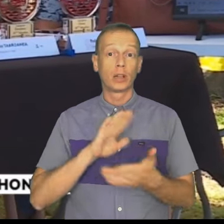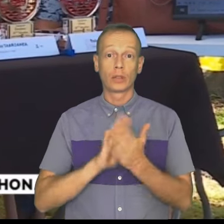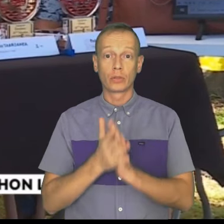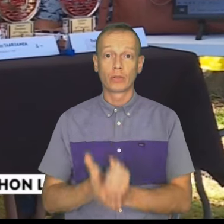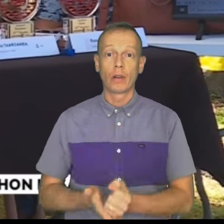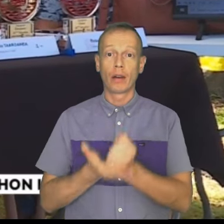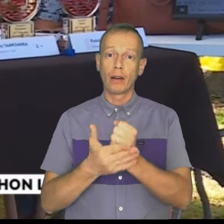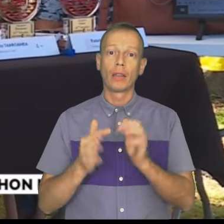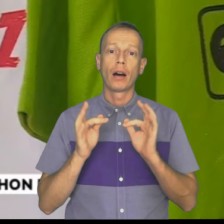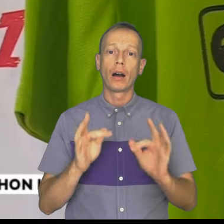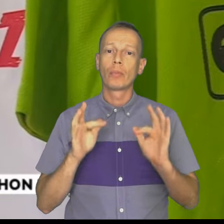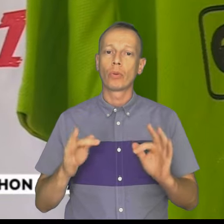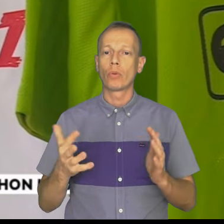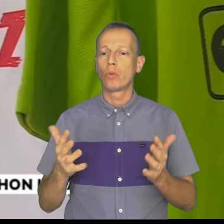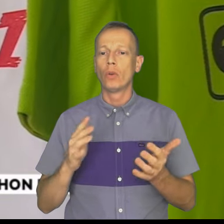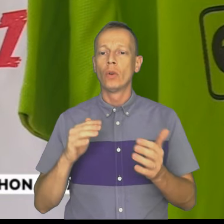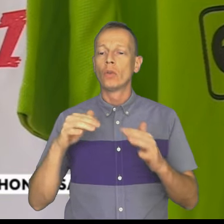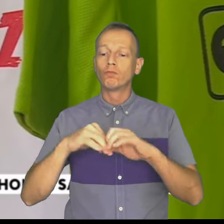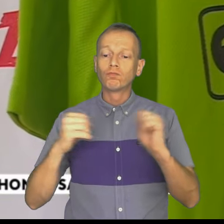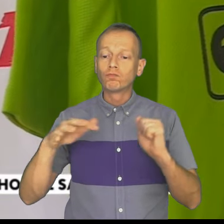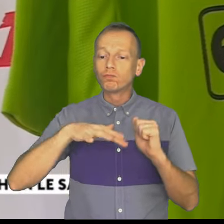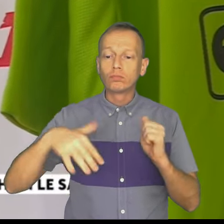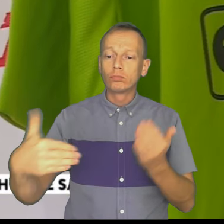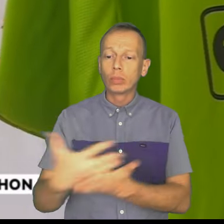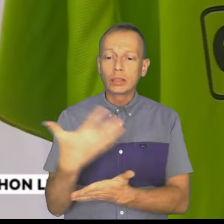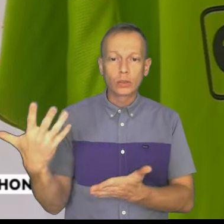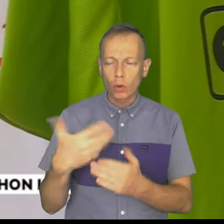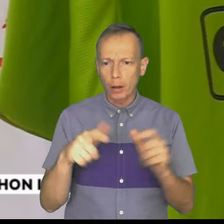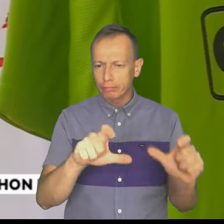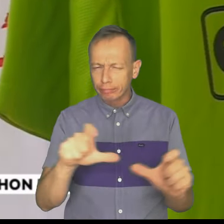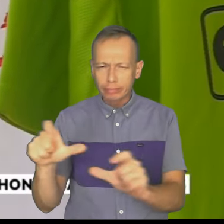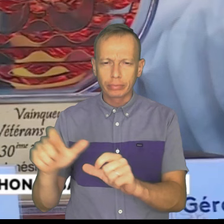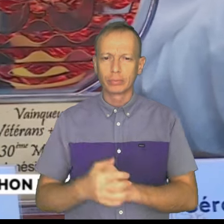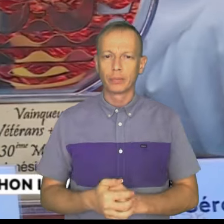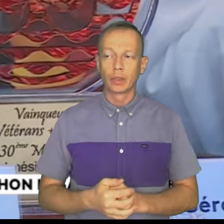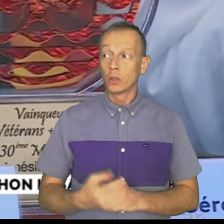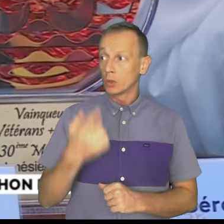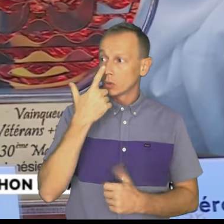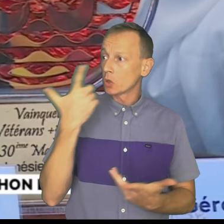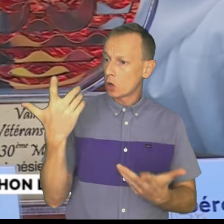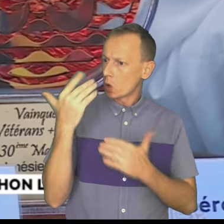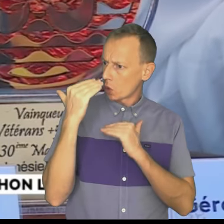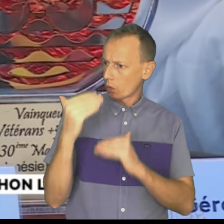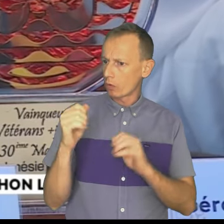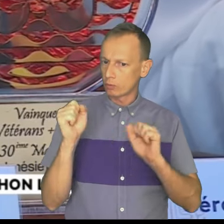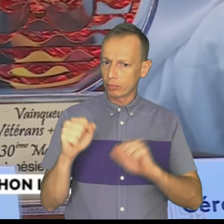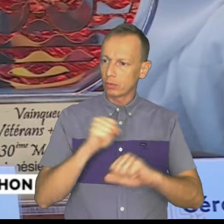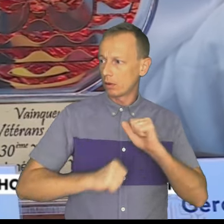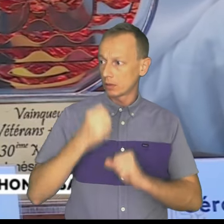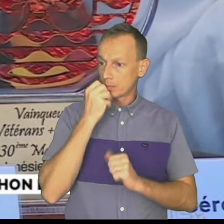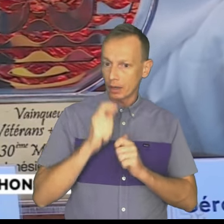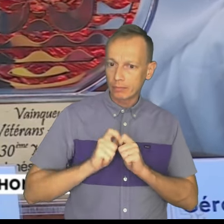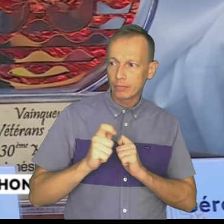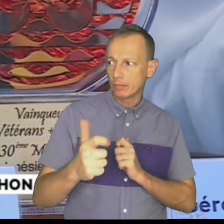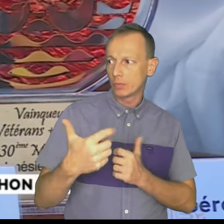vraiment suivre tout ce qui va se passer dans l'enclos de Parc Veirey. Donc vous vous sentez confiant pour l'organisation de